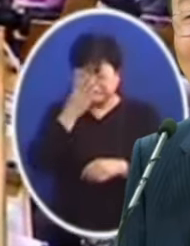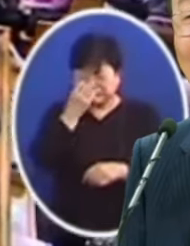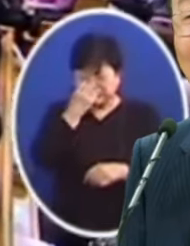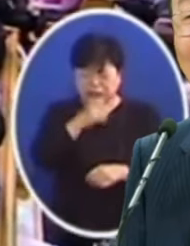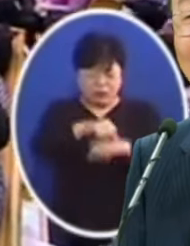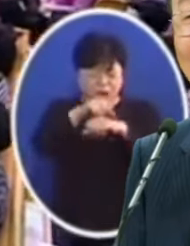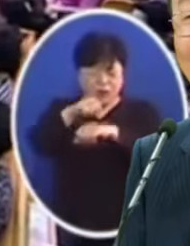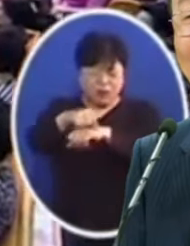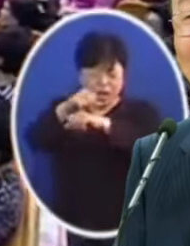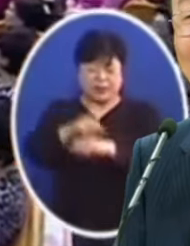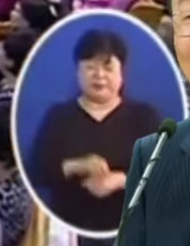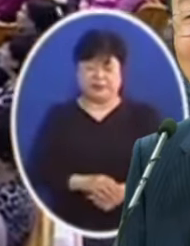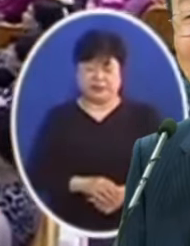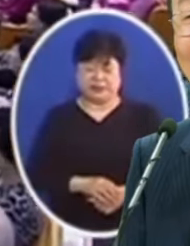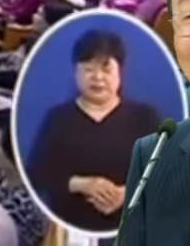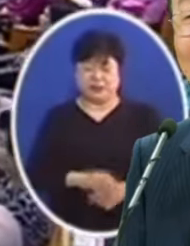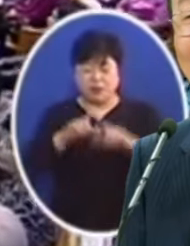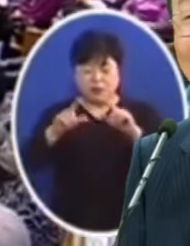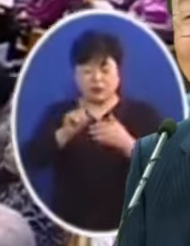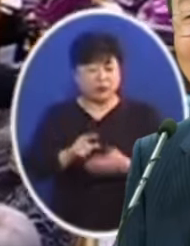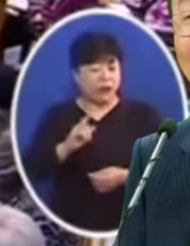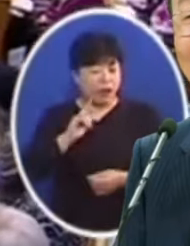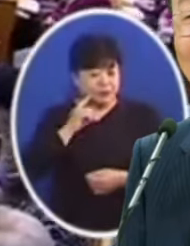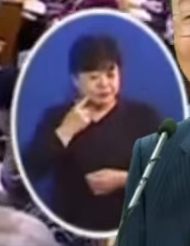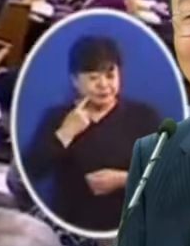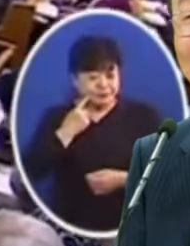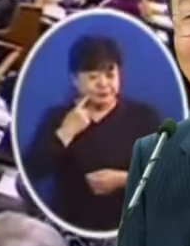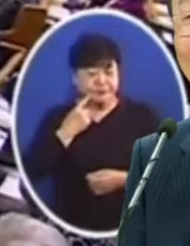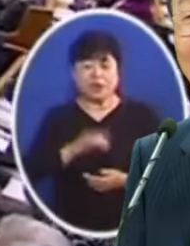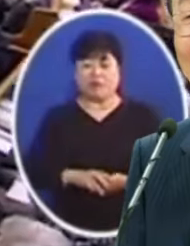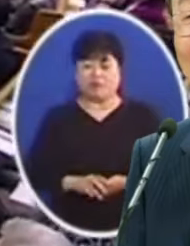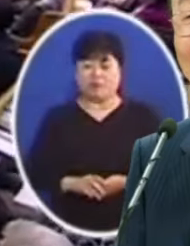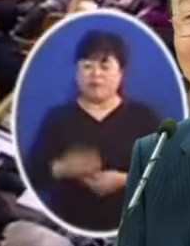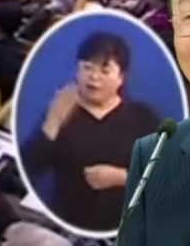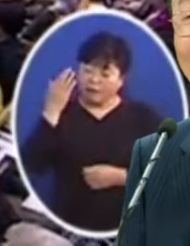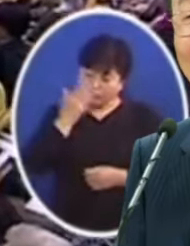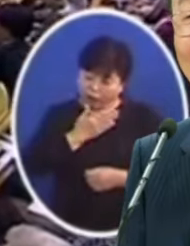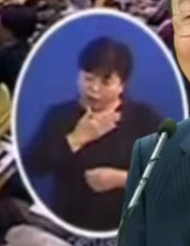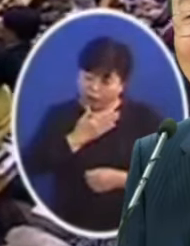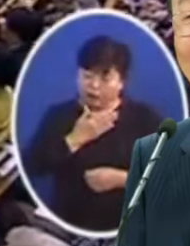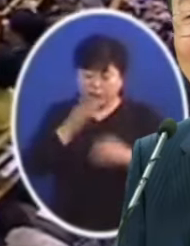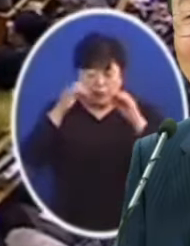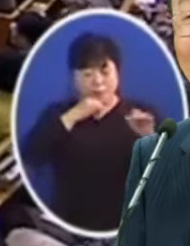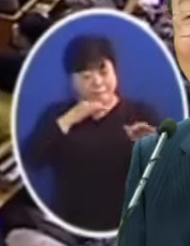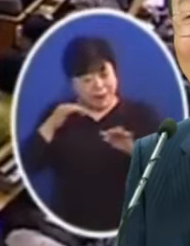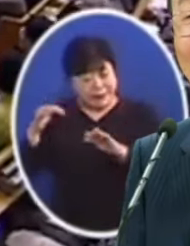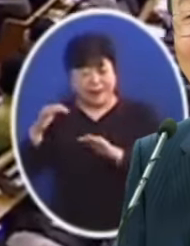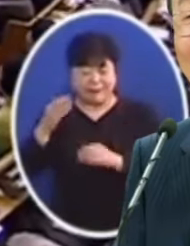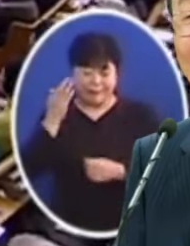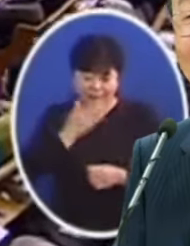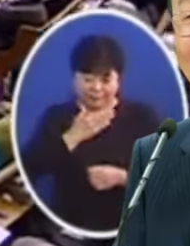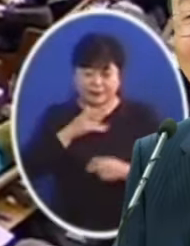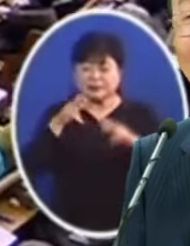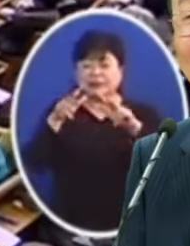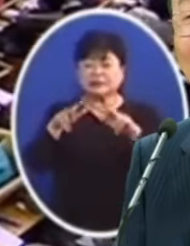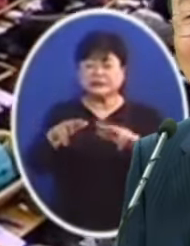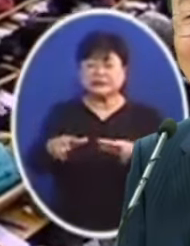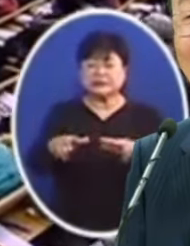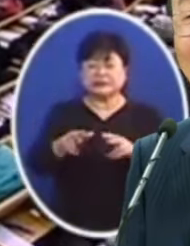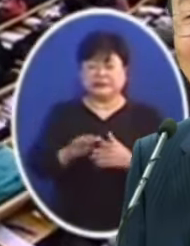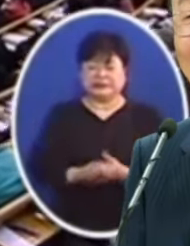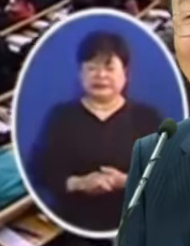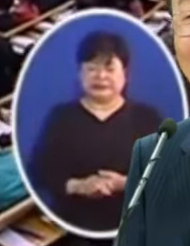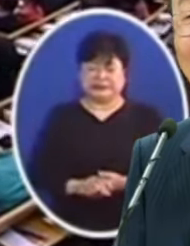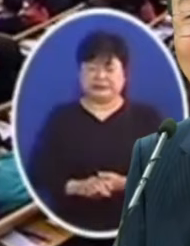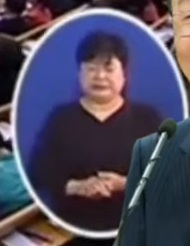것입니다. 평소에는 푸르고 아름답고 흠과 점이 없어 보이는 바닷물이 일단